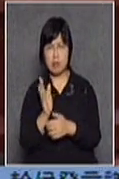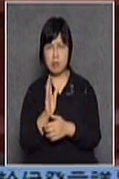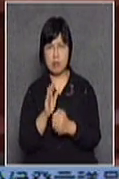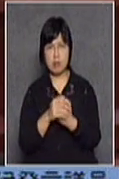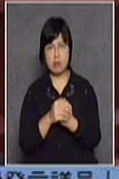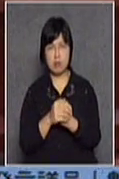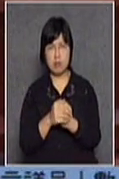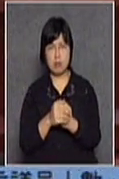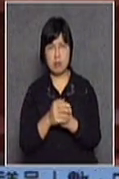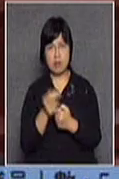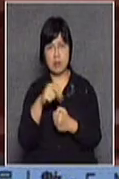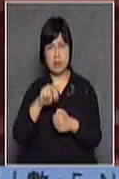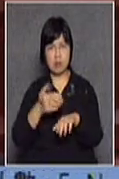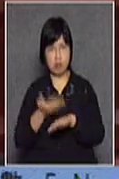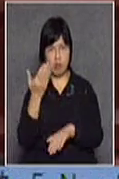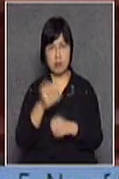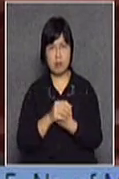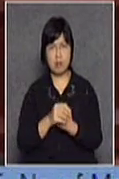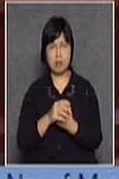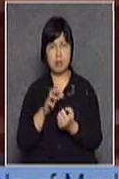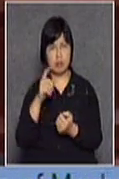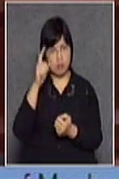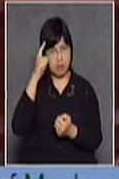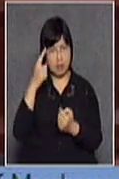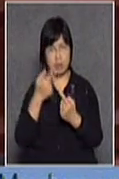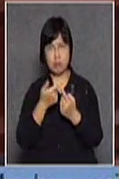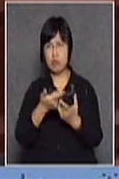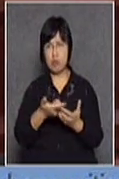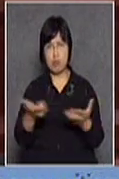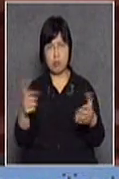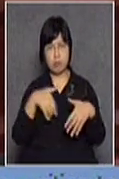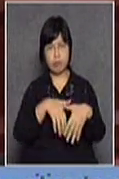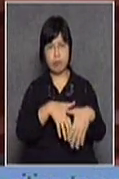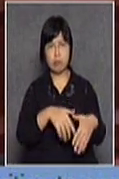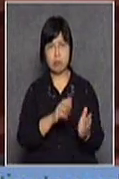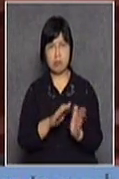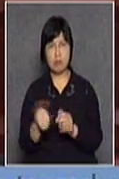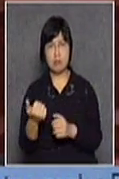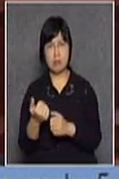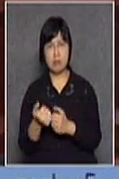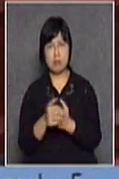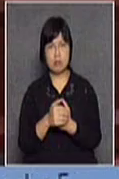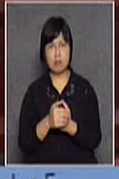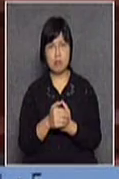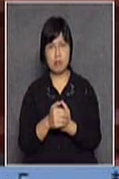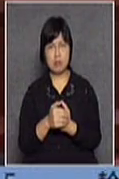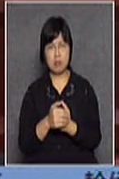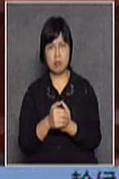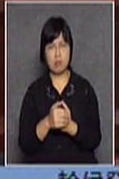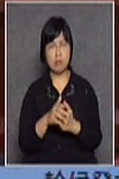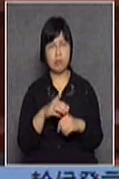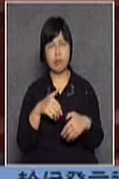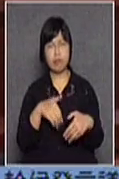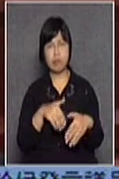係7000宗嘅。每日咁多遊行示威，都處理得係好。暢順